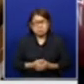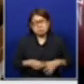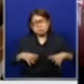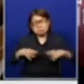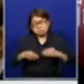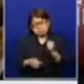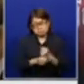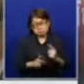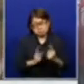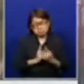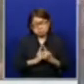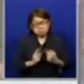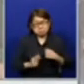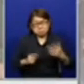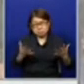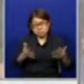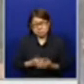แรก